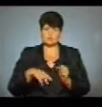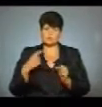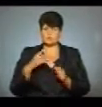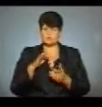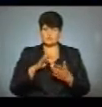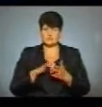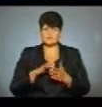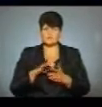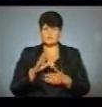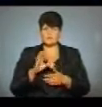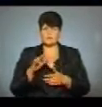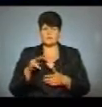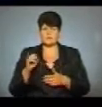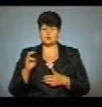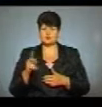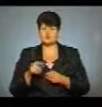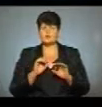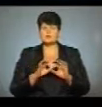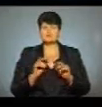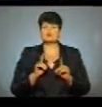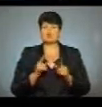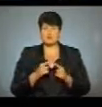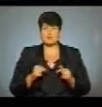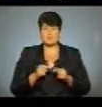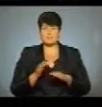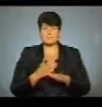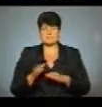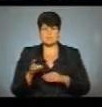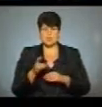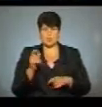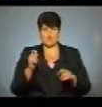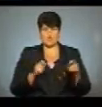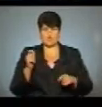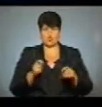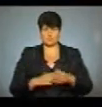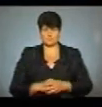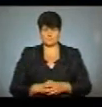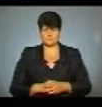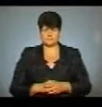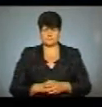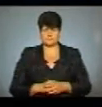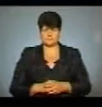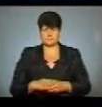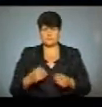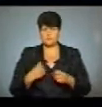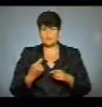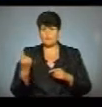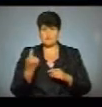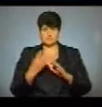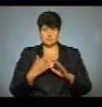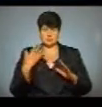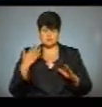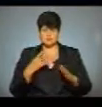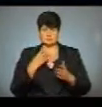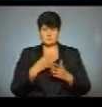центру Василь Олещук. Він розповів, чому організовують міжрайонні форуми. Ми в першу чергу сконцентрували